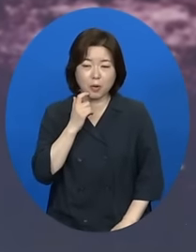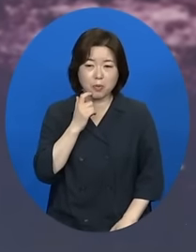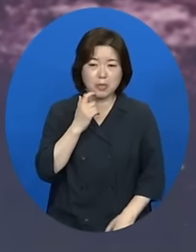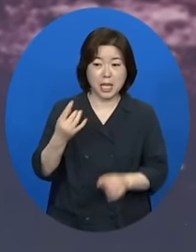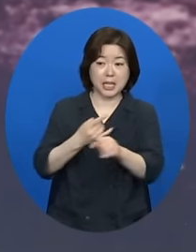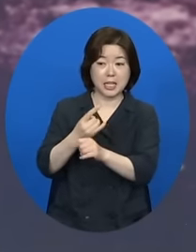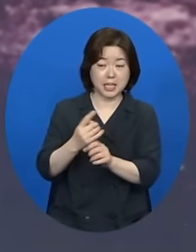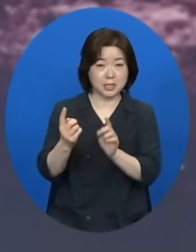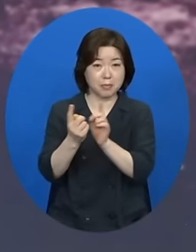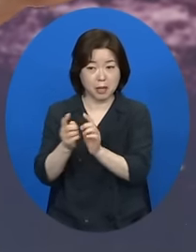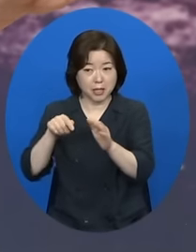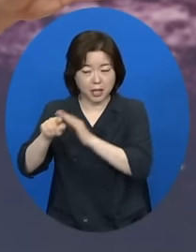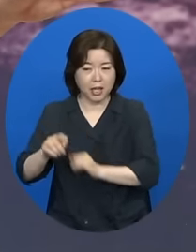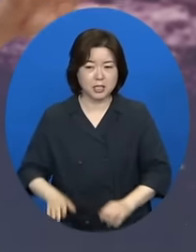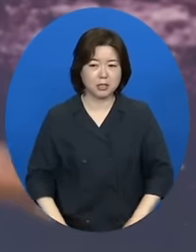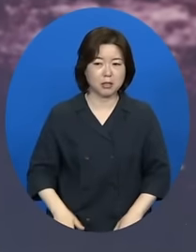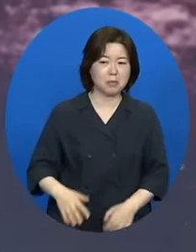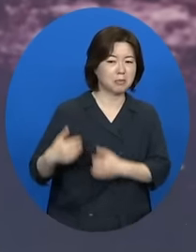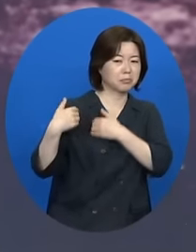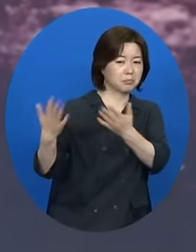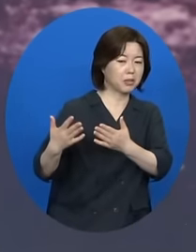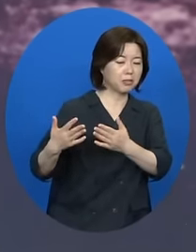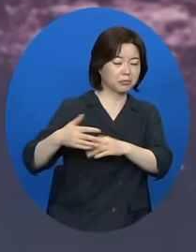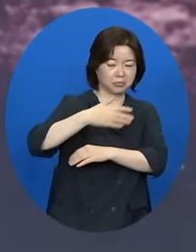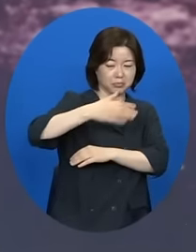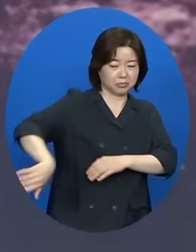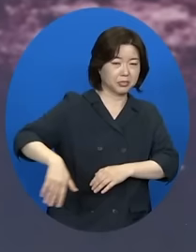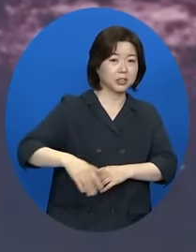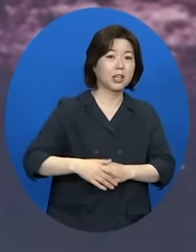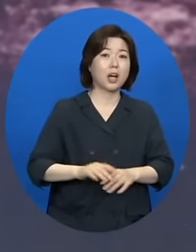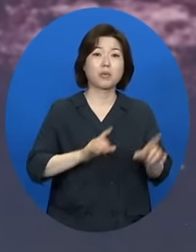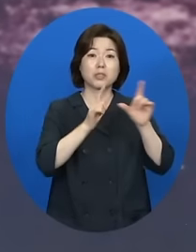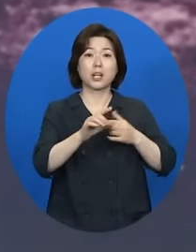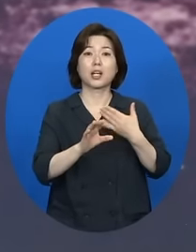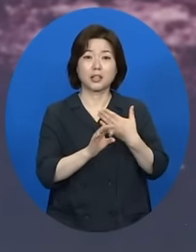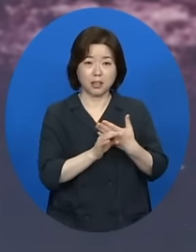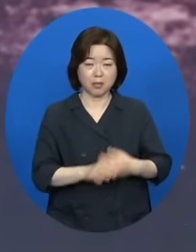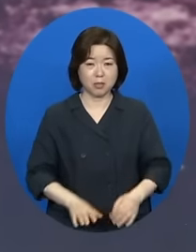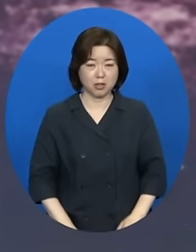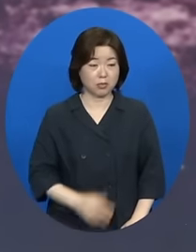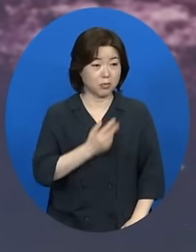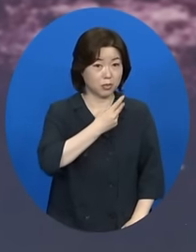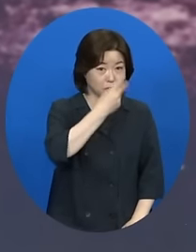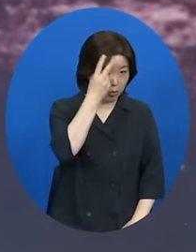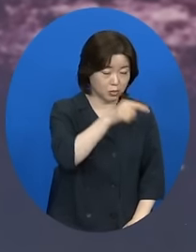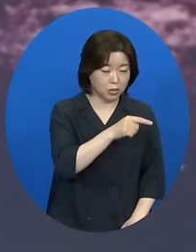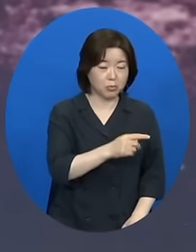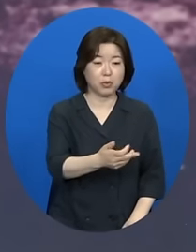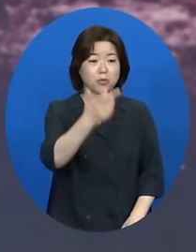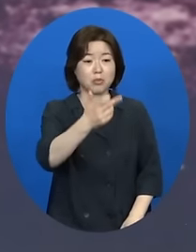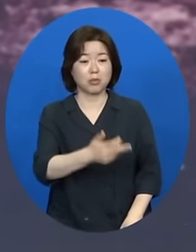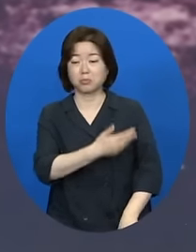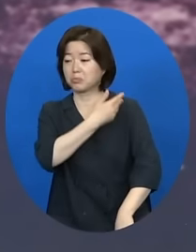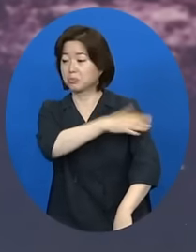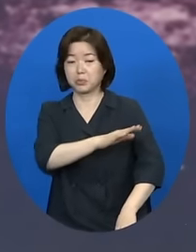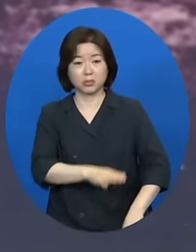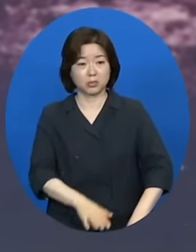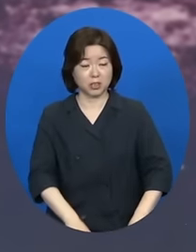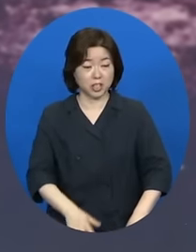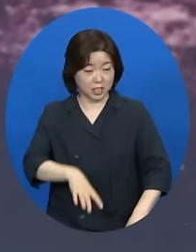않고 그냥 모른 척하고 그냥 이렇게 지냈다고 한다면 요셉도 형들을 모른 척할 수도, 알아보질